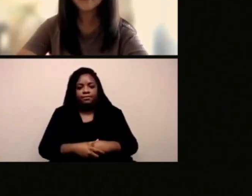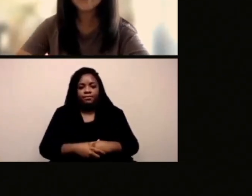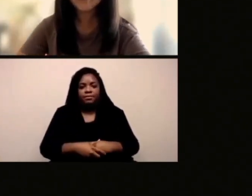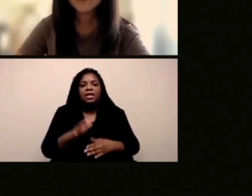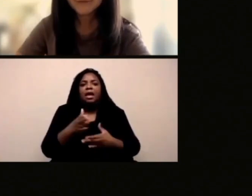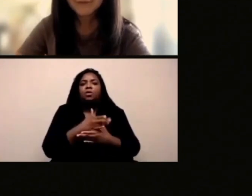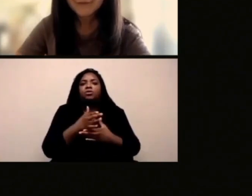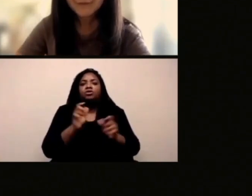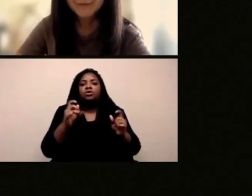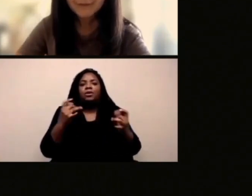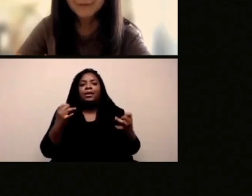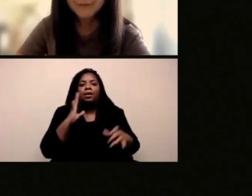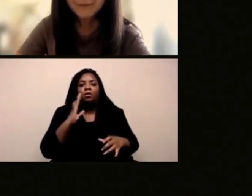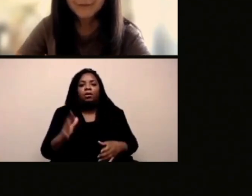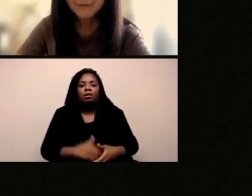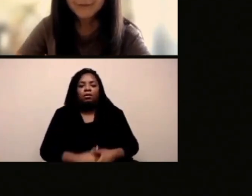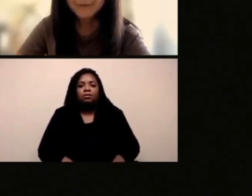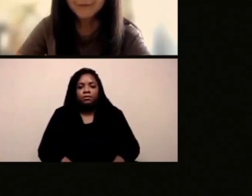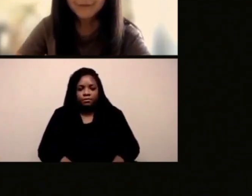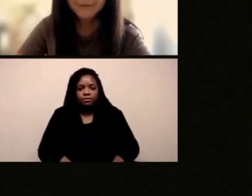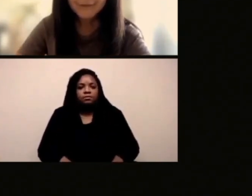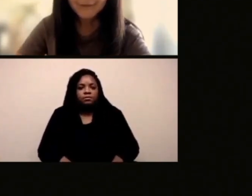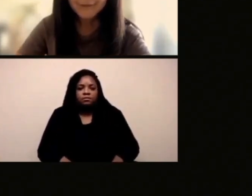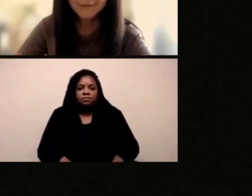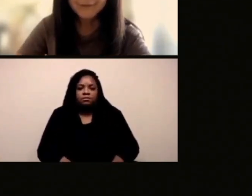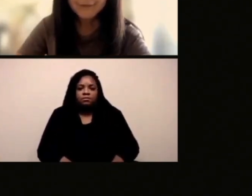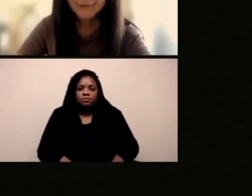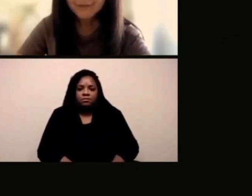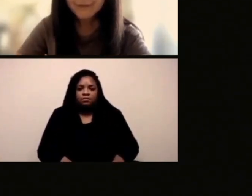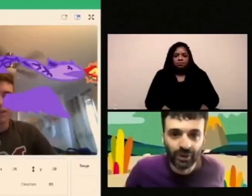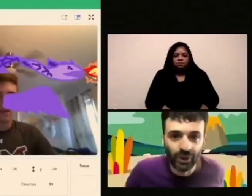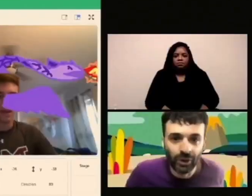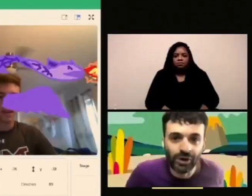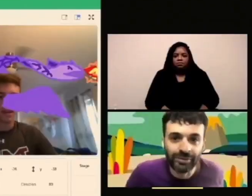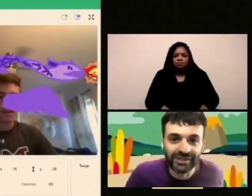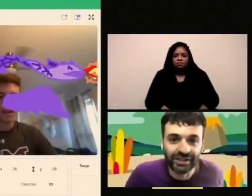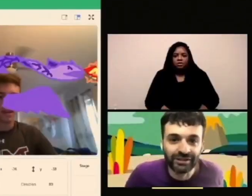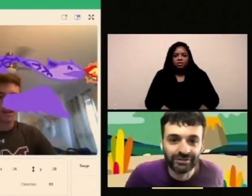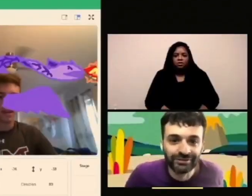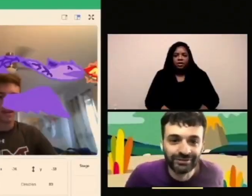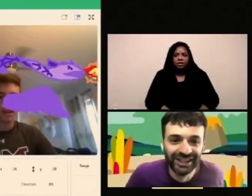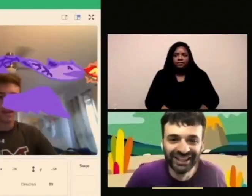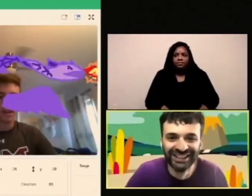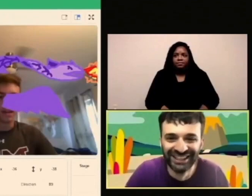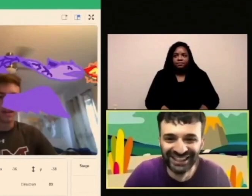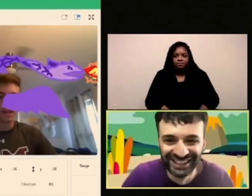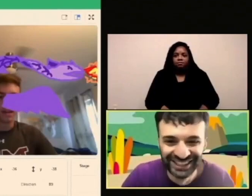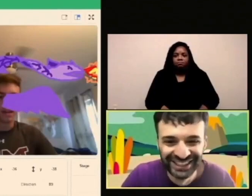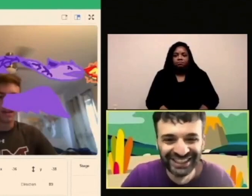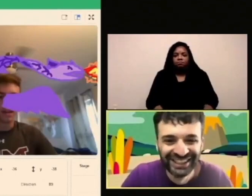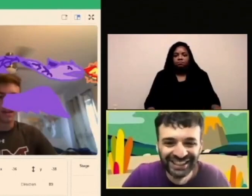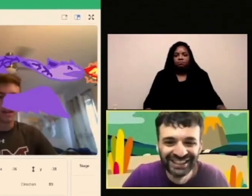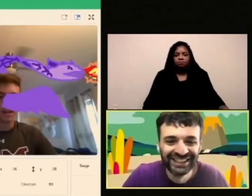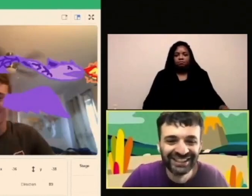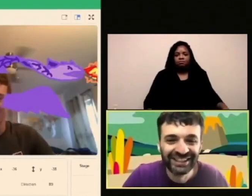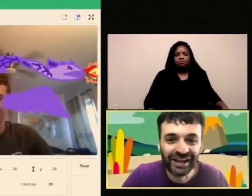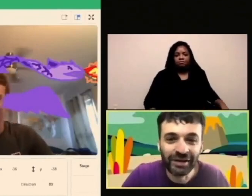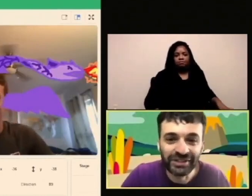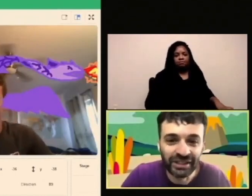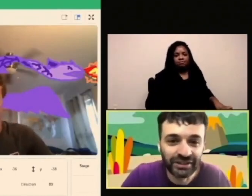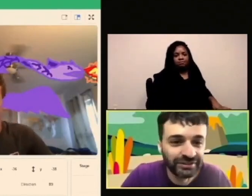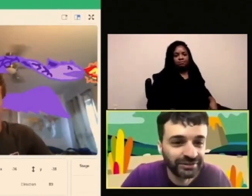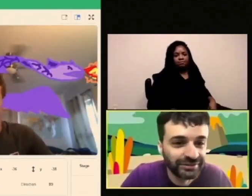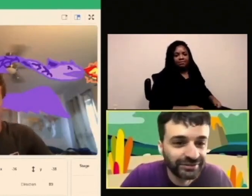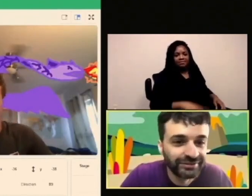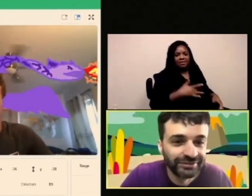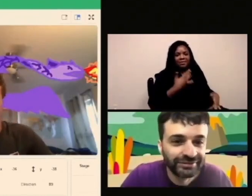一旦こういう後カメラを切らなければならないということになってますこれでフェイスセンシング顔認識が使えればいいと思い